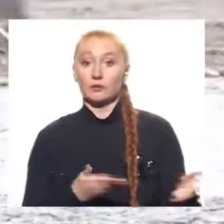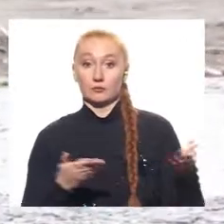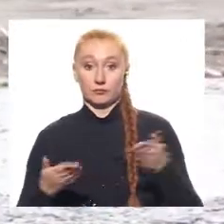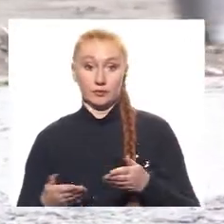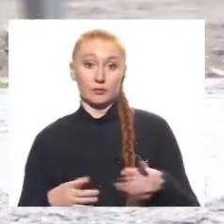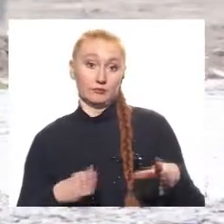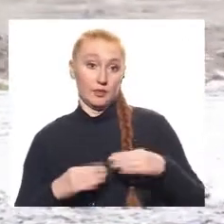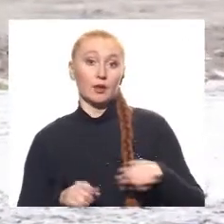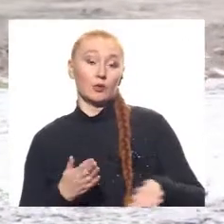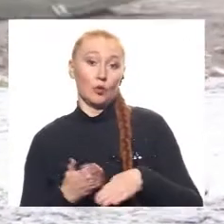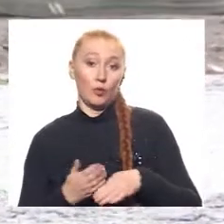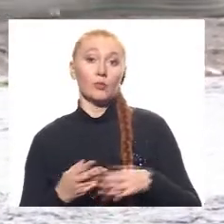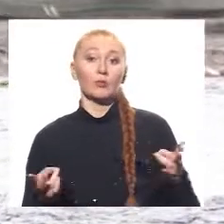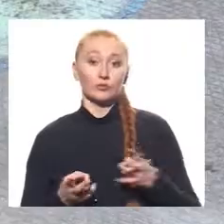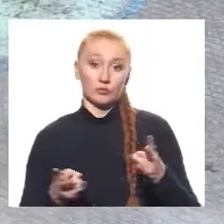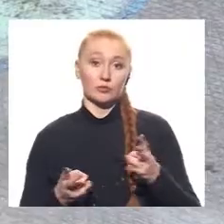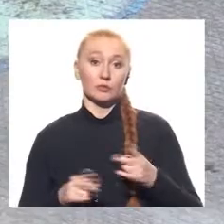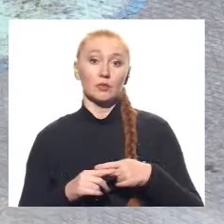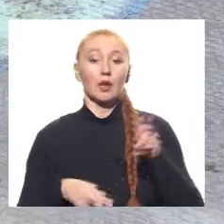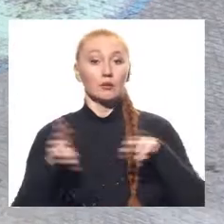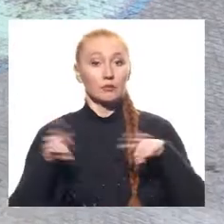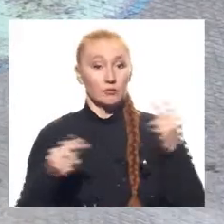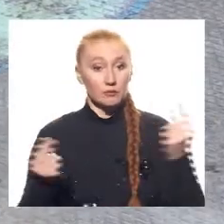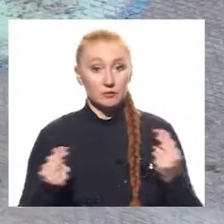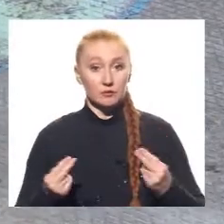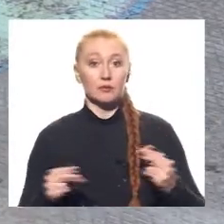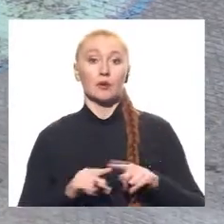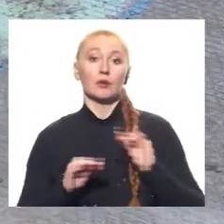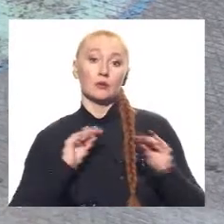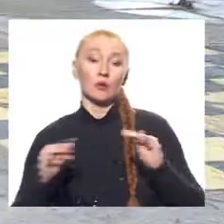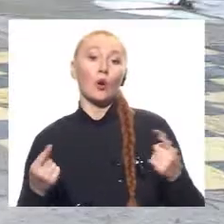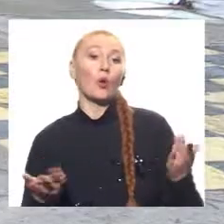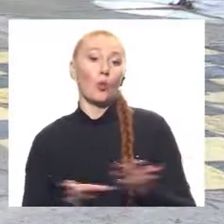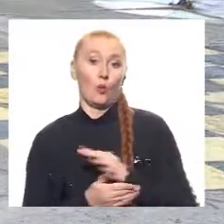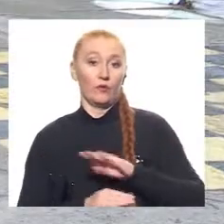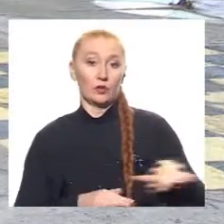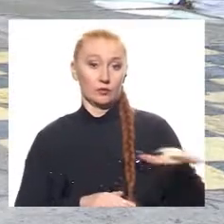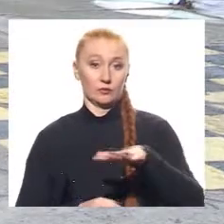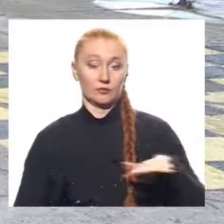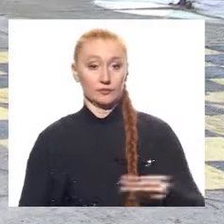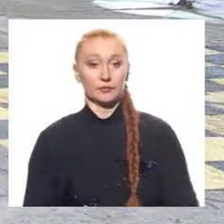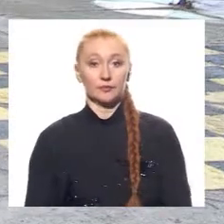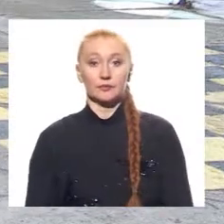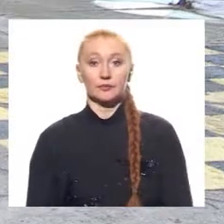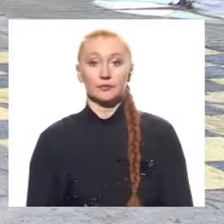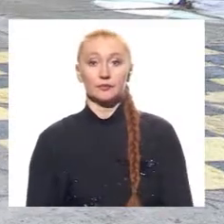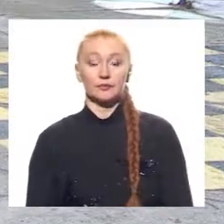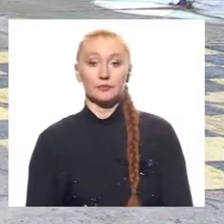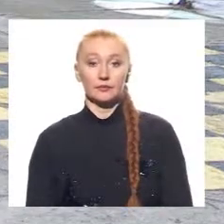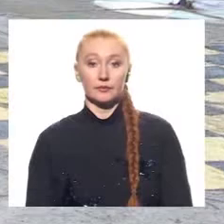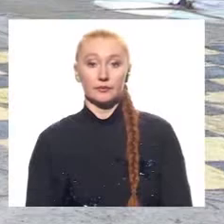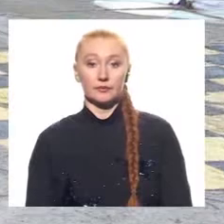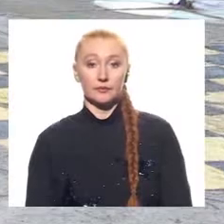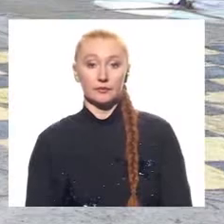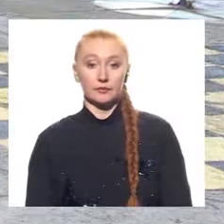містян долучатися. Потрібна допомога у нанесенні малюнків на плити та облаштуванні нових локацій. Яна Стойкова, Юрій Тинний, Олександр Шалдибін. Новини на